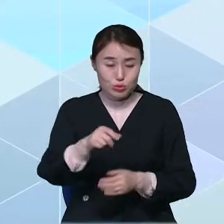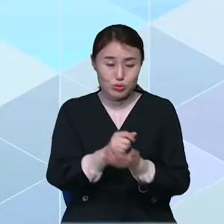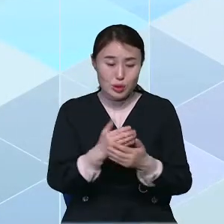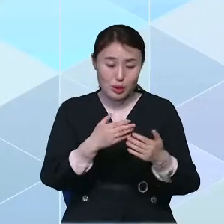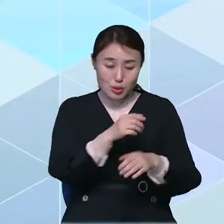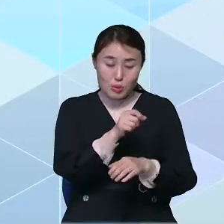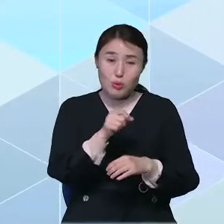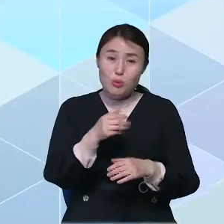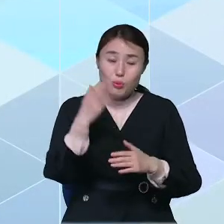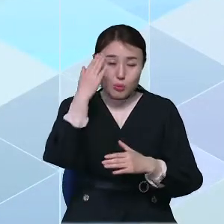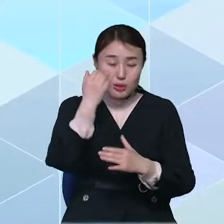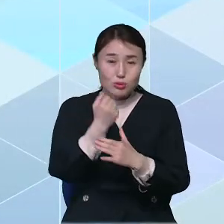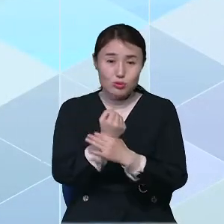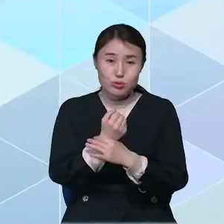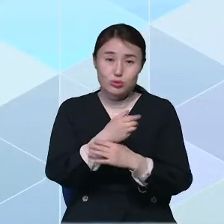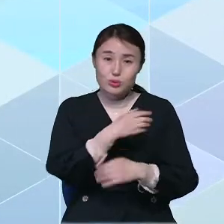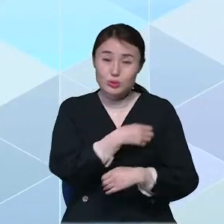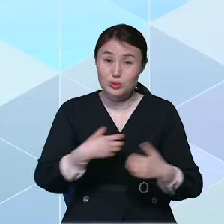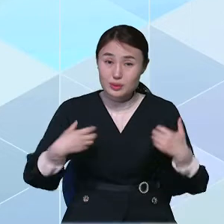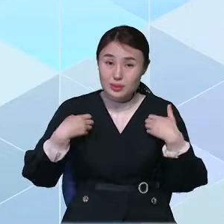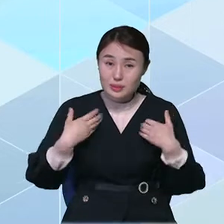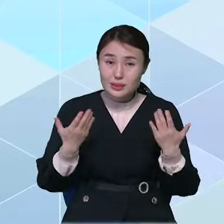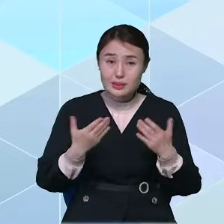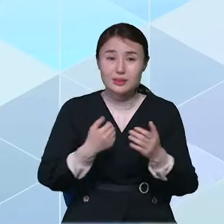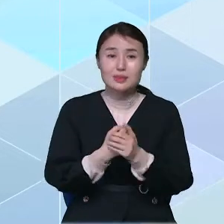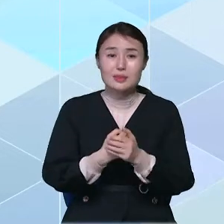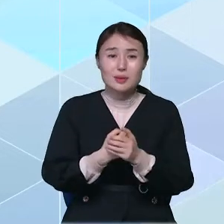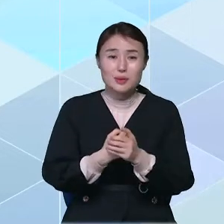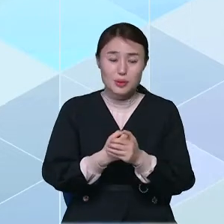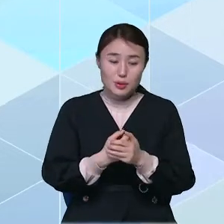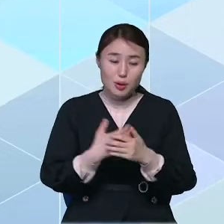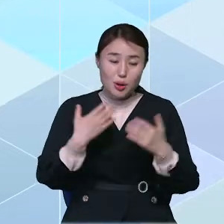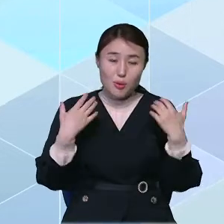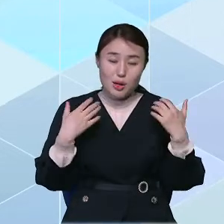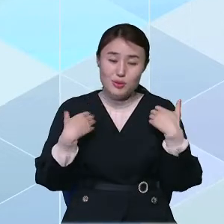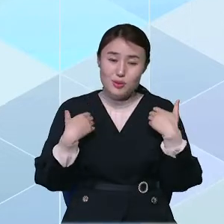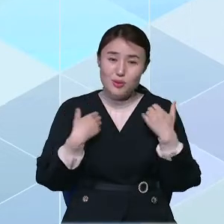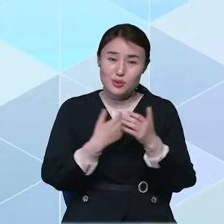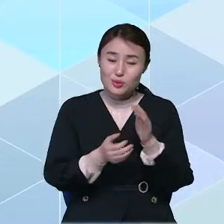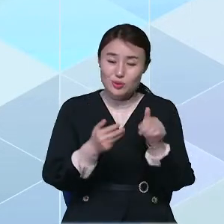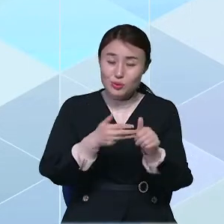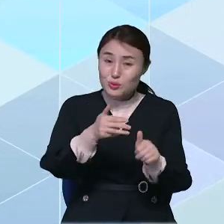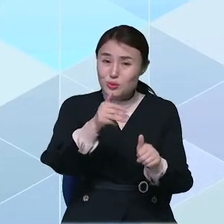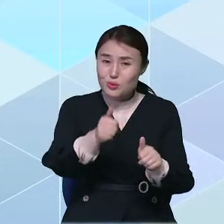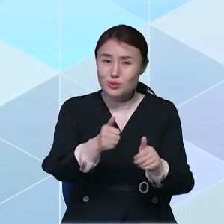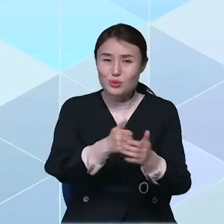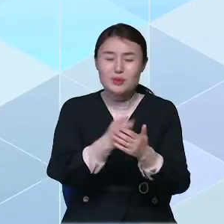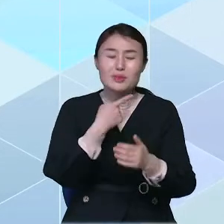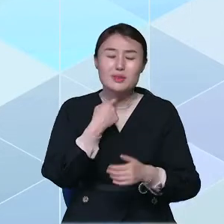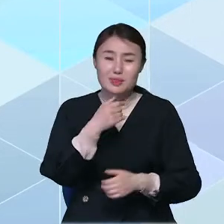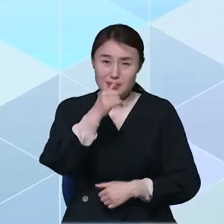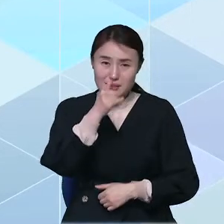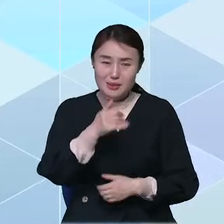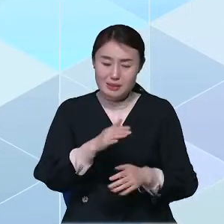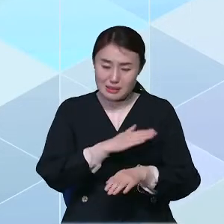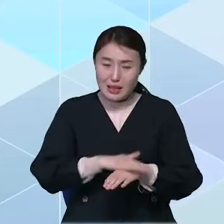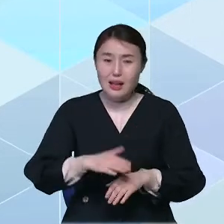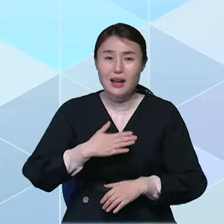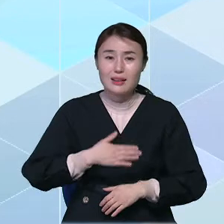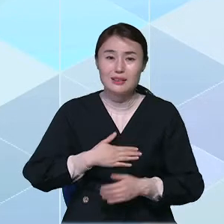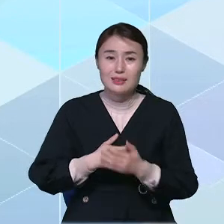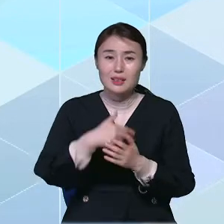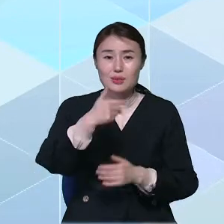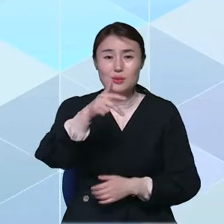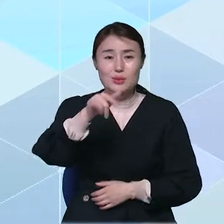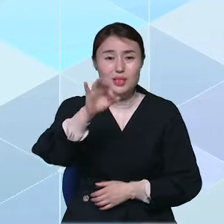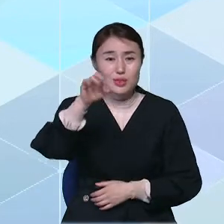30년 넘게 일했고 전환 준 후보 역시 화순군 수를 2번지 내 지역 사정에 정통한 이다 조재윤 전